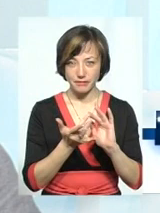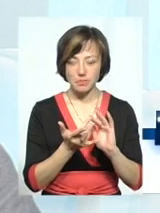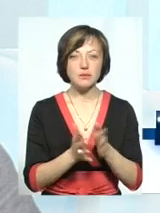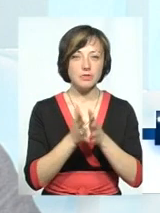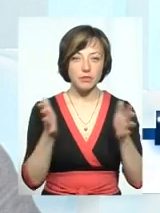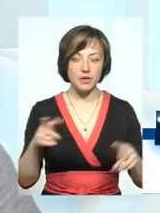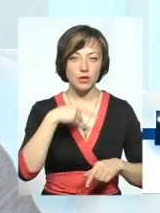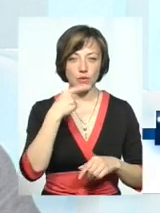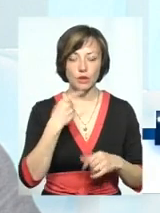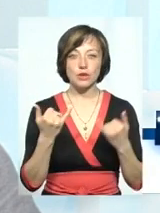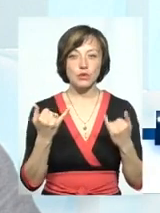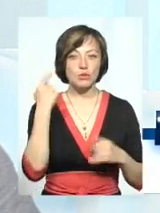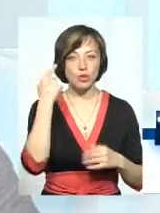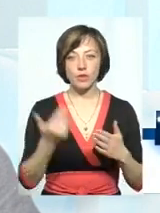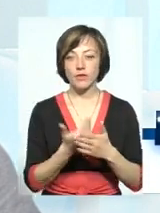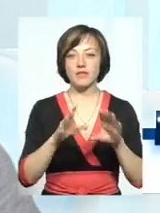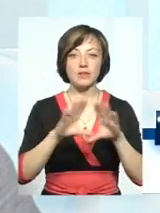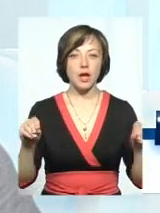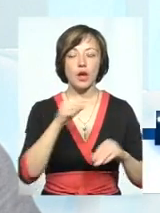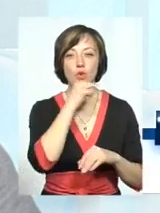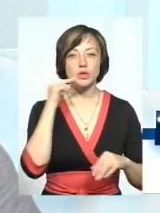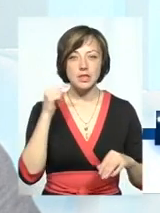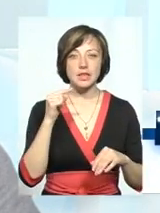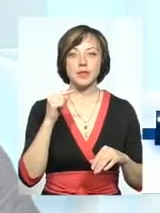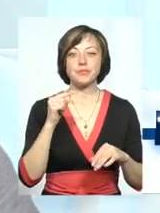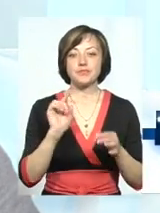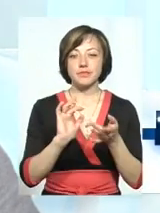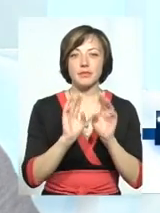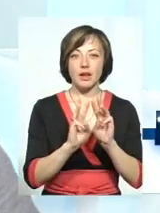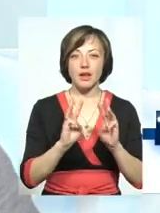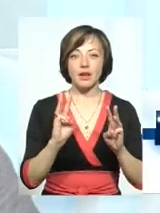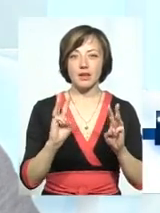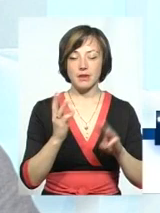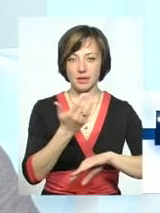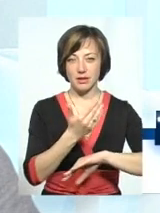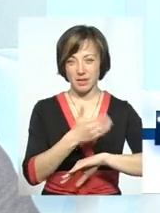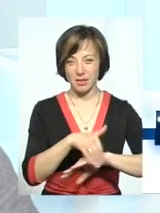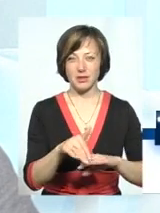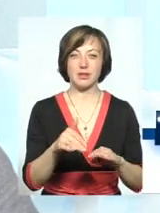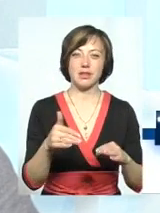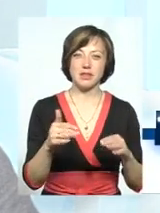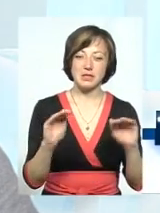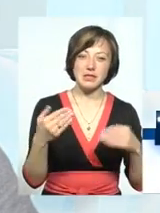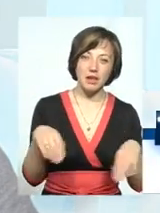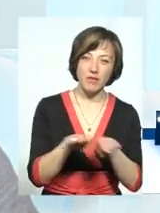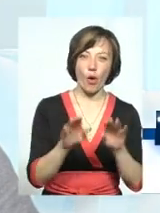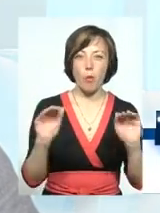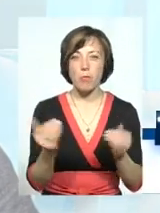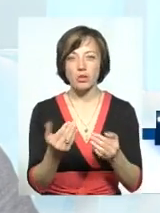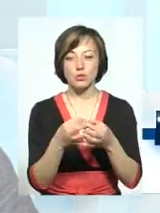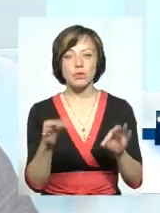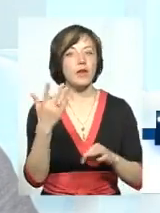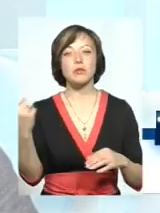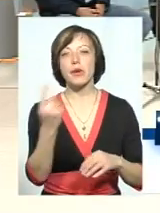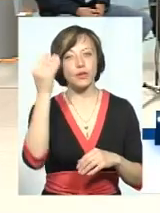ви почули цю новину, що все російські соцмережі закривають в Україні, доступ буде обмежений чи там закритий, ваша перша